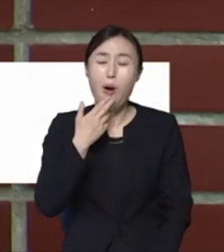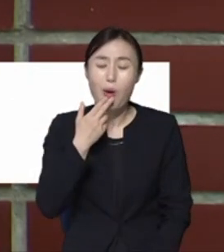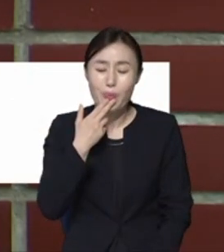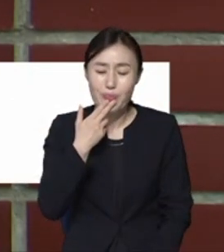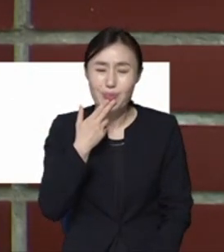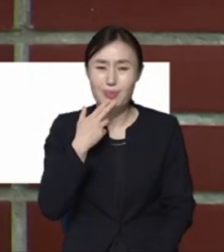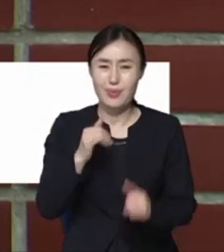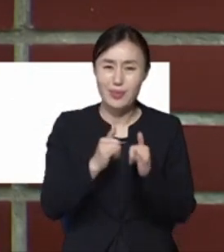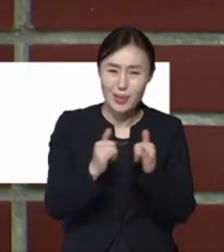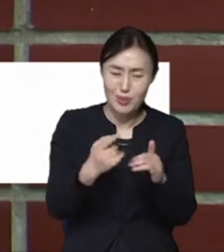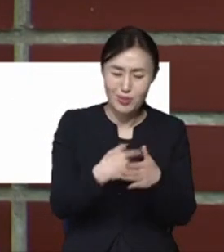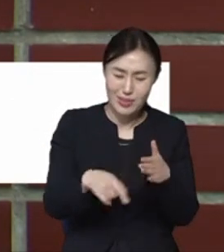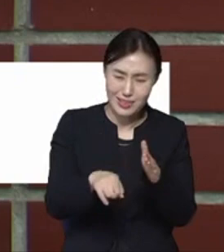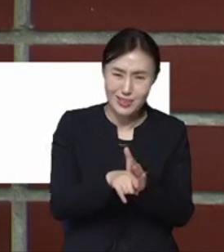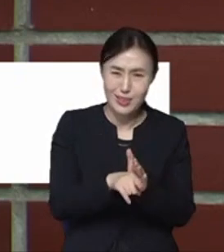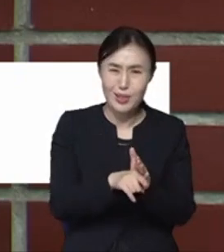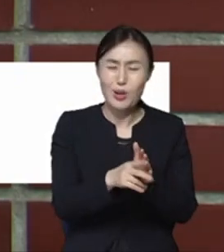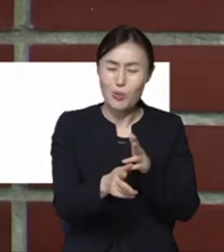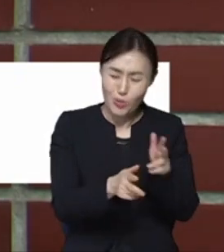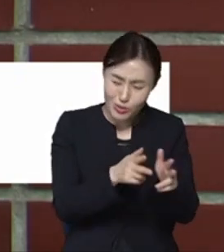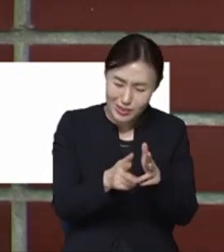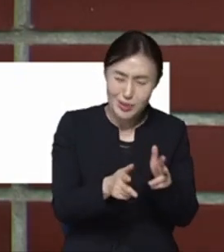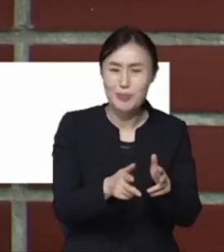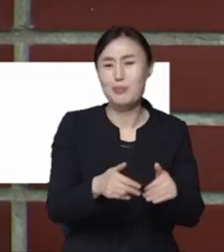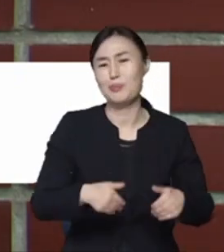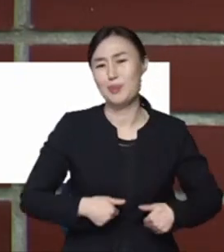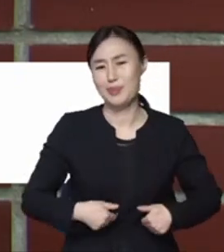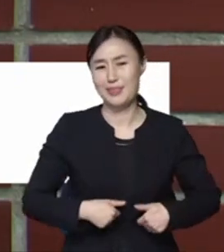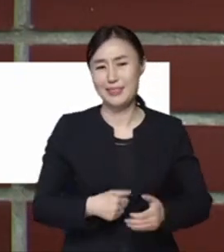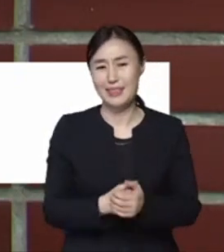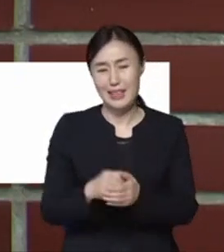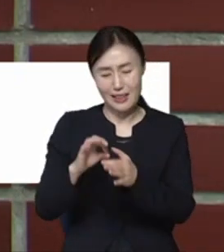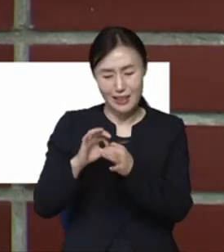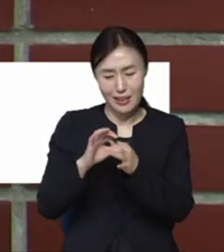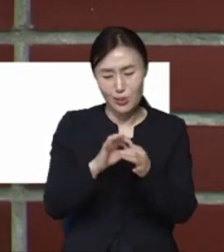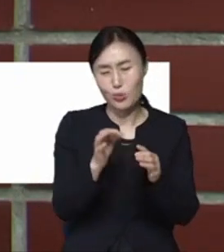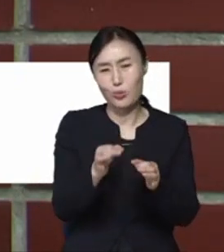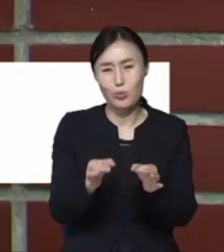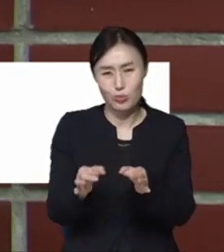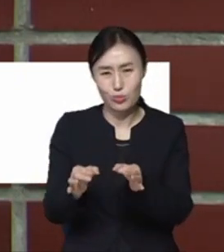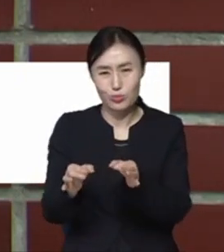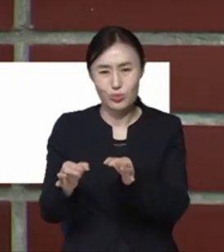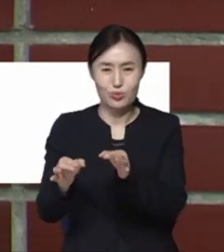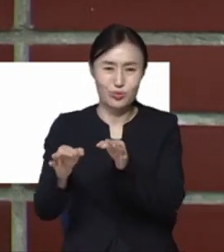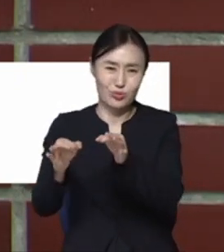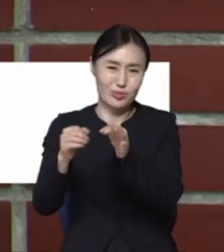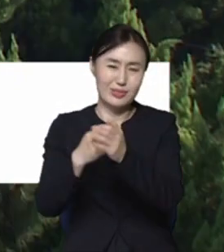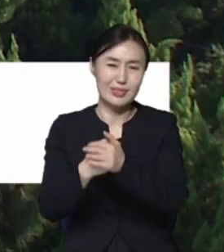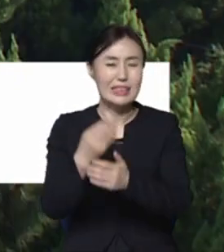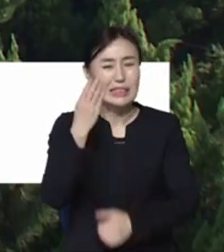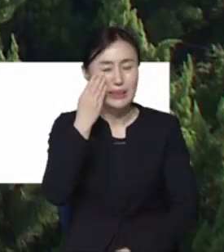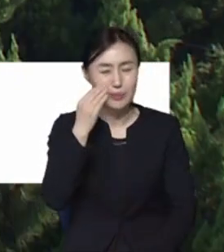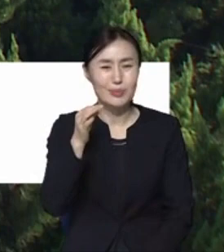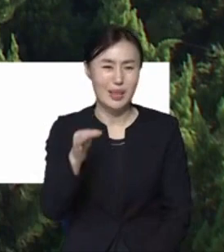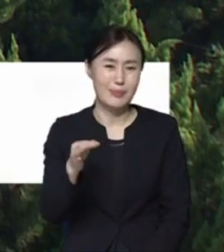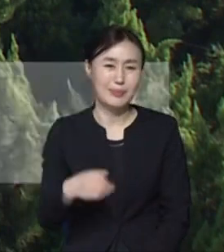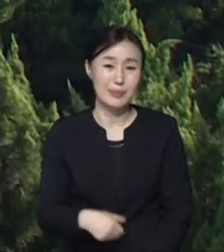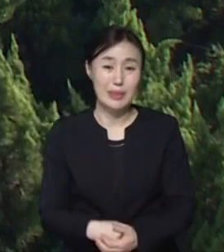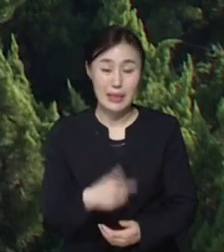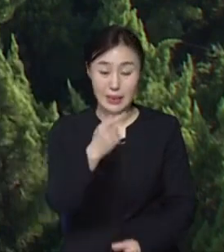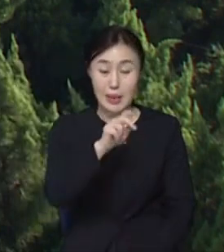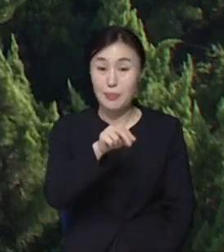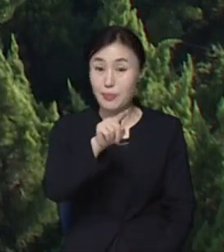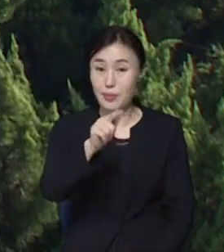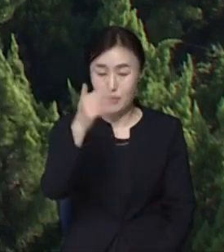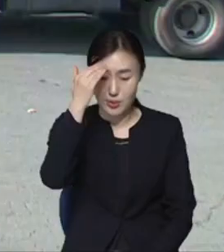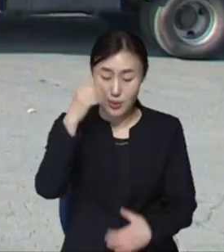공장이 계속 돌아가야 돼. 계속 지금 오르고 있잖아요. 작년에 오르고 올해 오르고 올해 또 오르고. 남선 연탄이